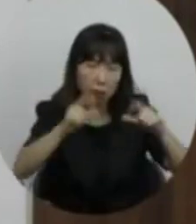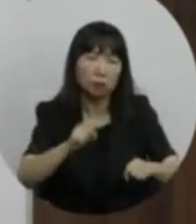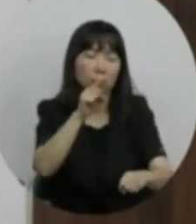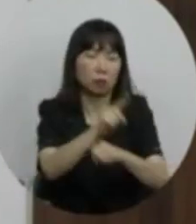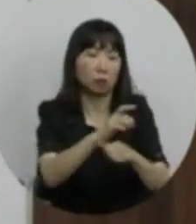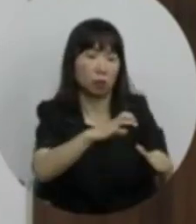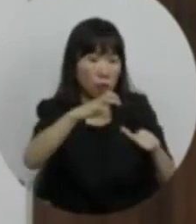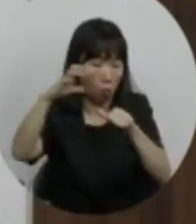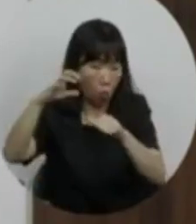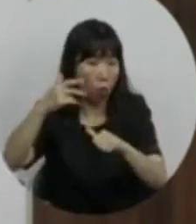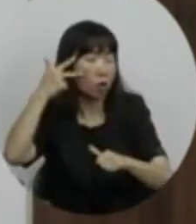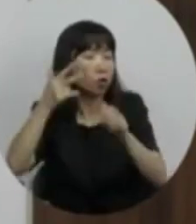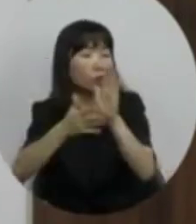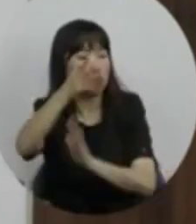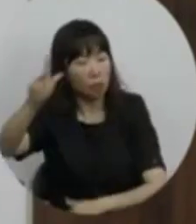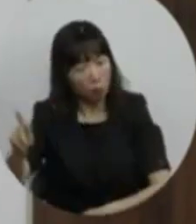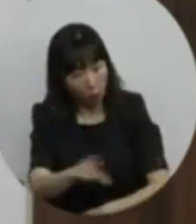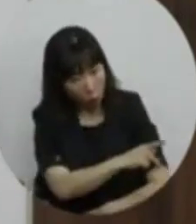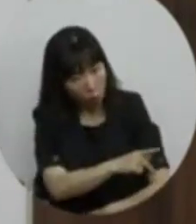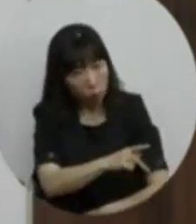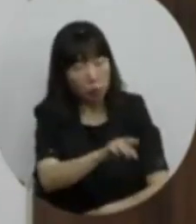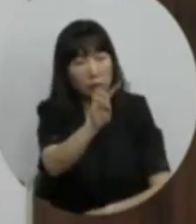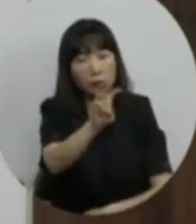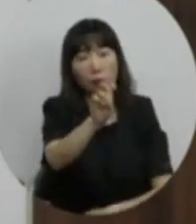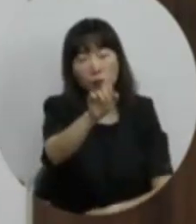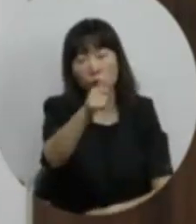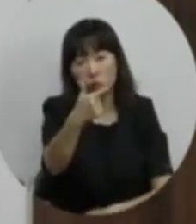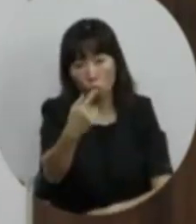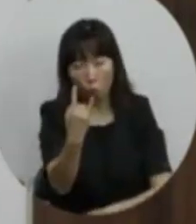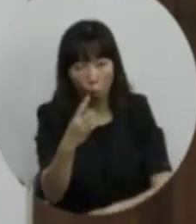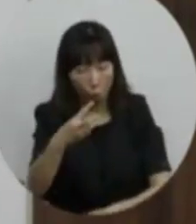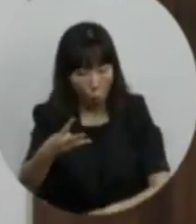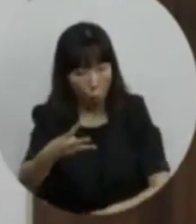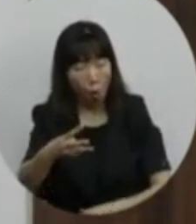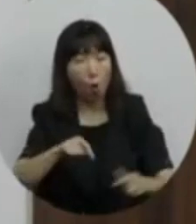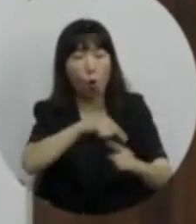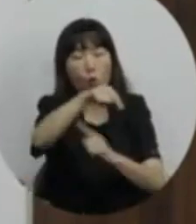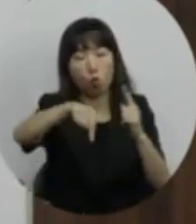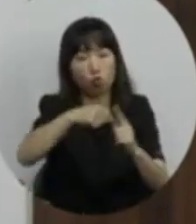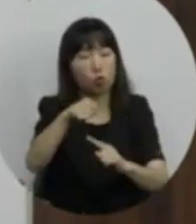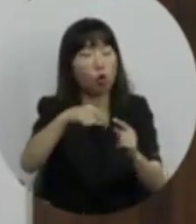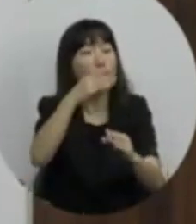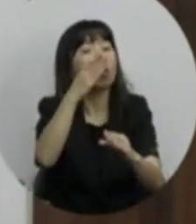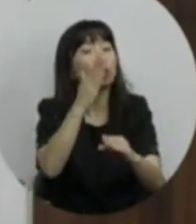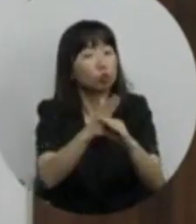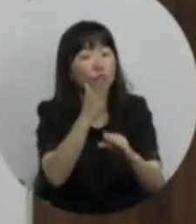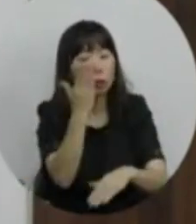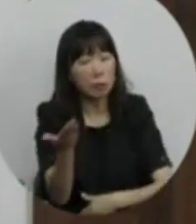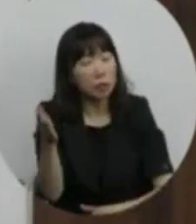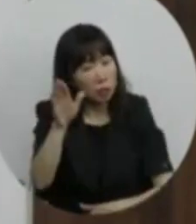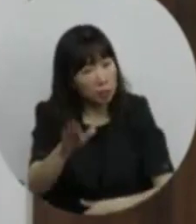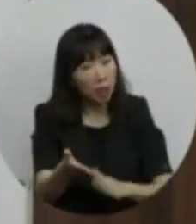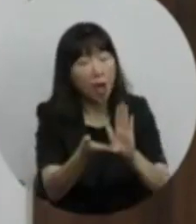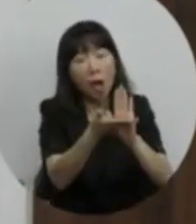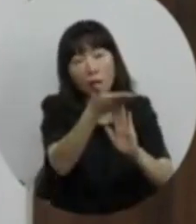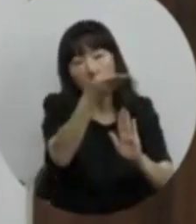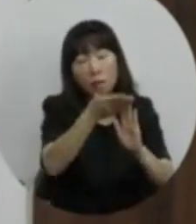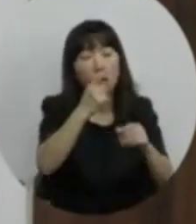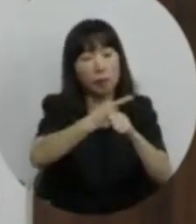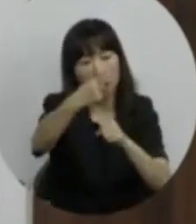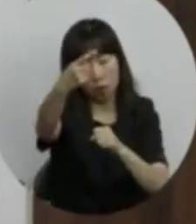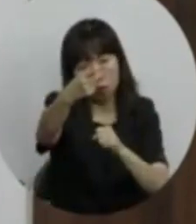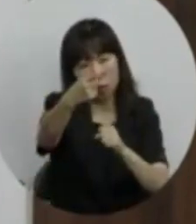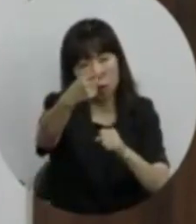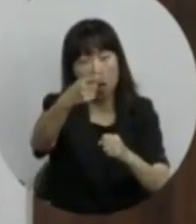이용하여 여주의 파크골프장이 36호를 운영과 동시에 내년 상반기 중에 27월 그리고 점동파크골프장